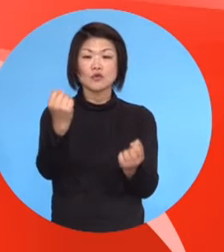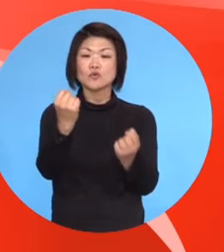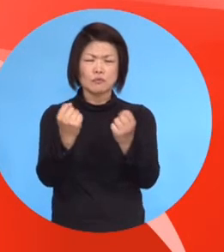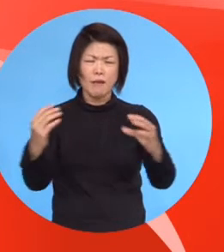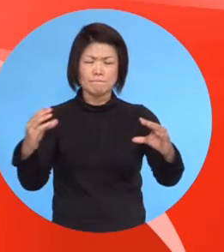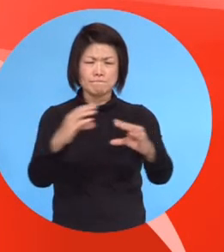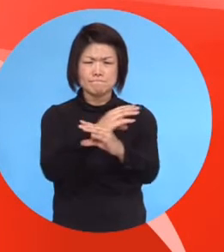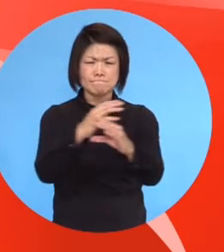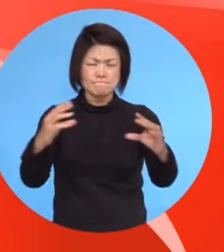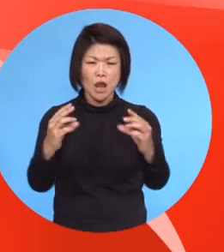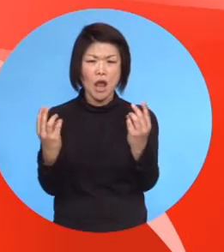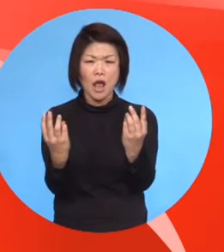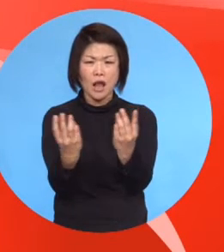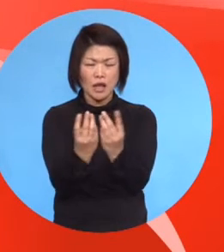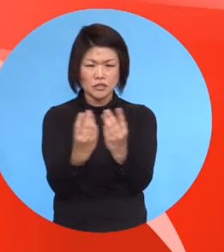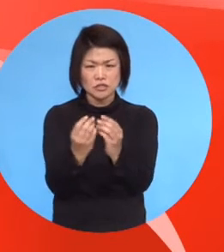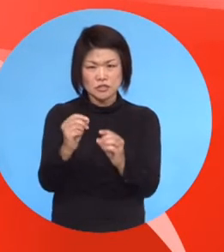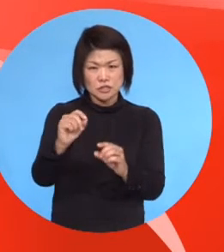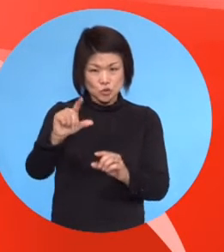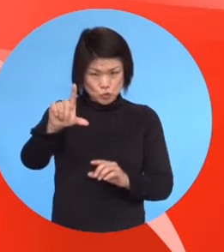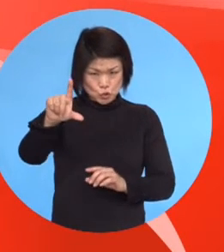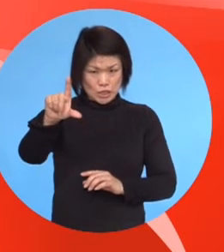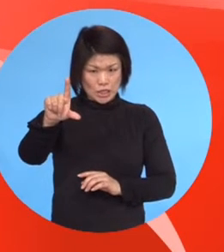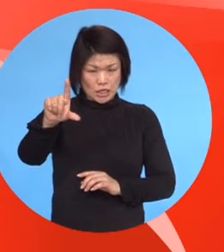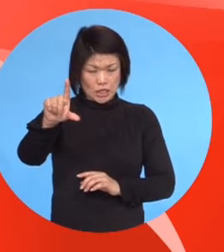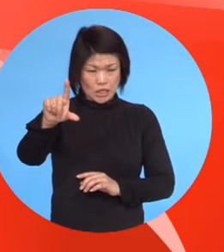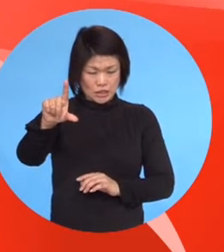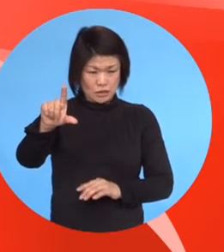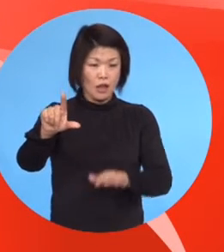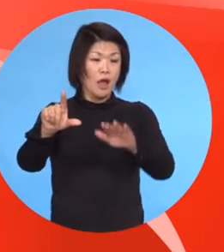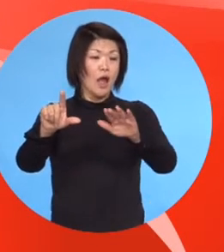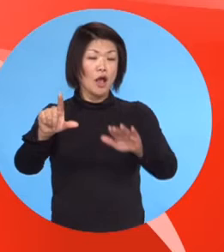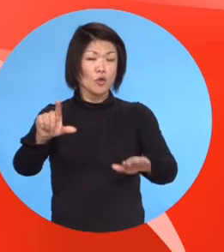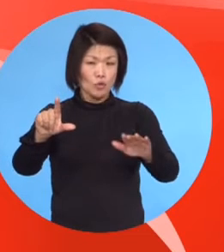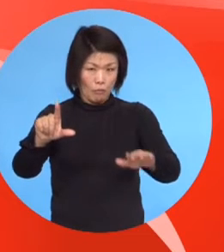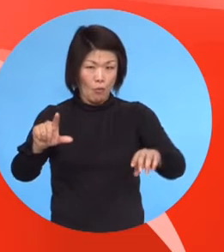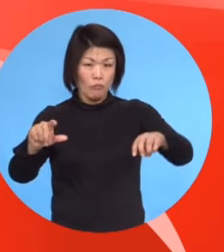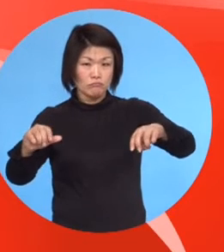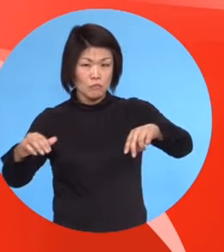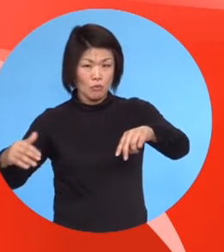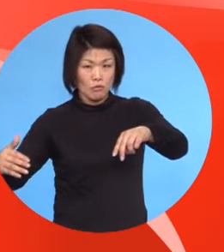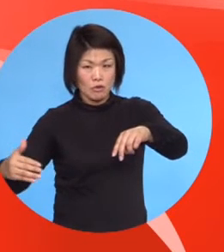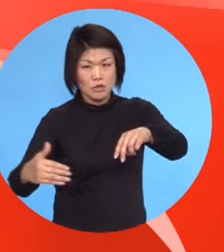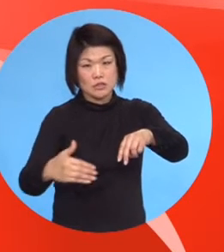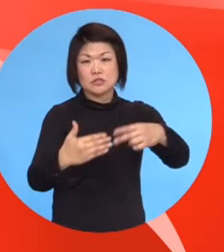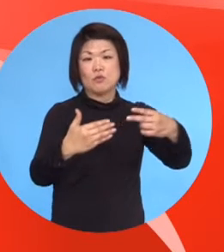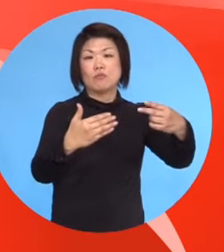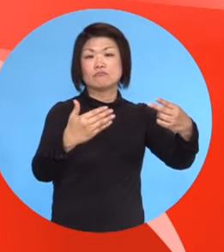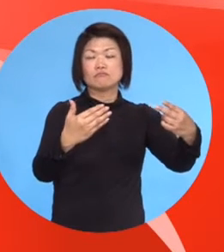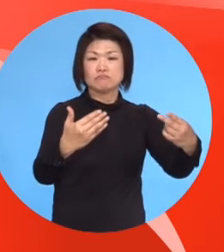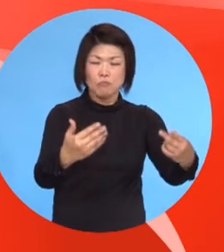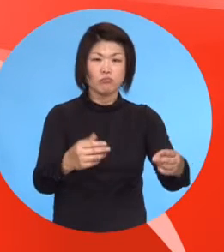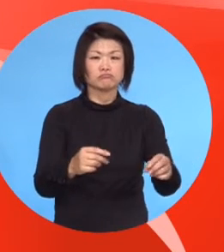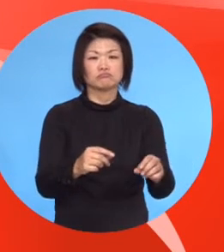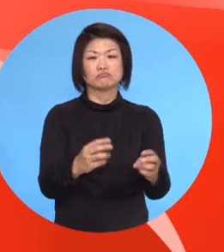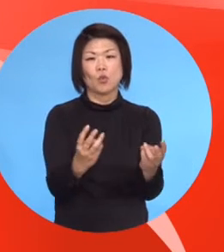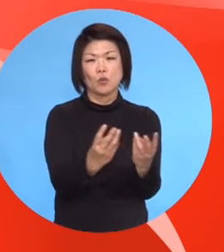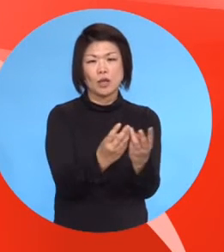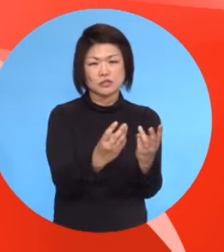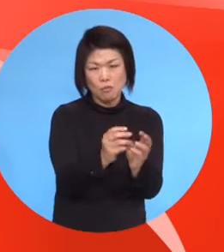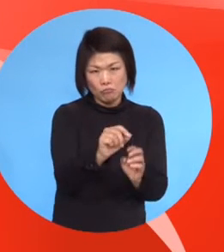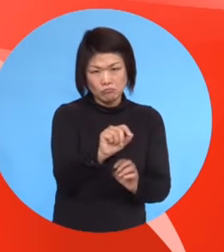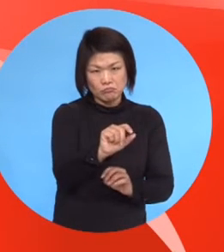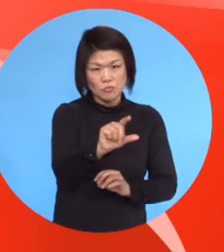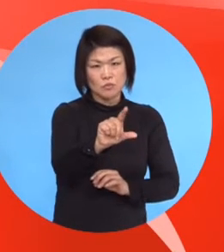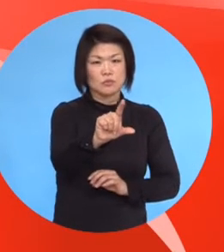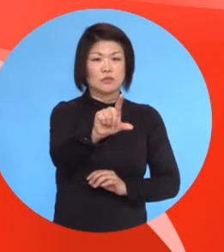すごく急激に増えて、車社会になりましたので、特に自動の方の交通事故もやっぱり